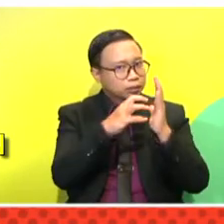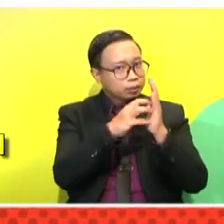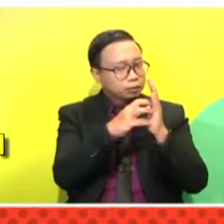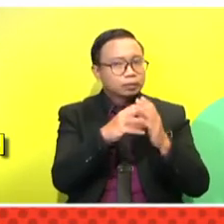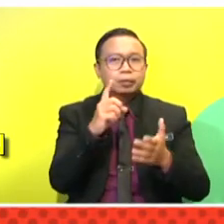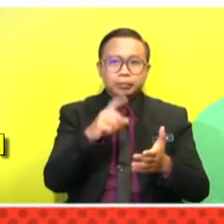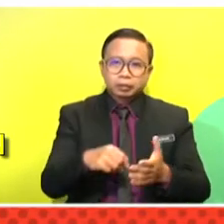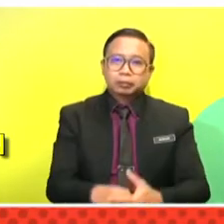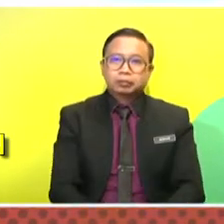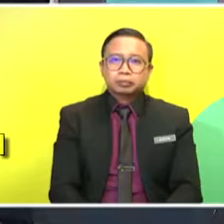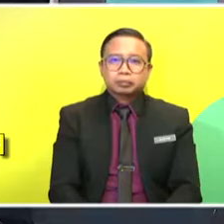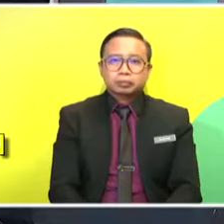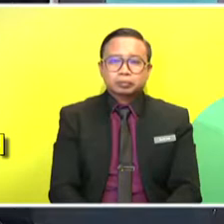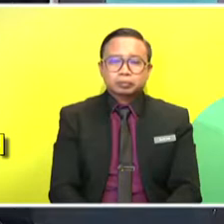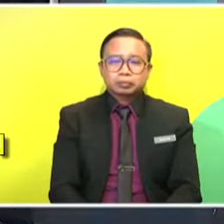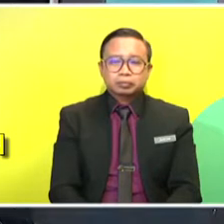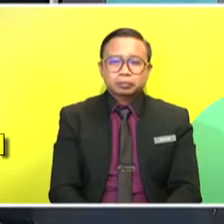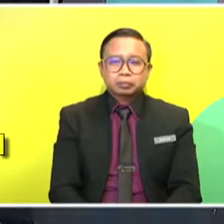saya tengok jawapan yang tinggal.